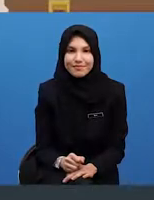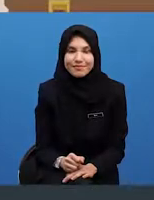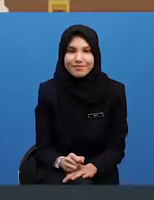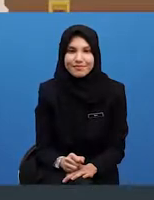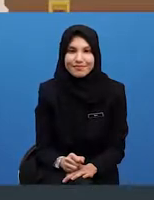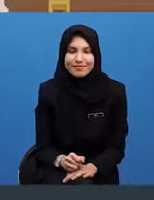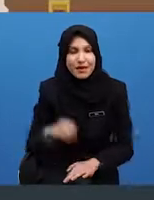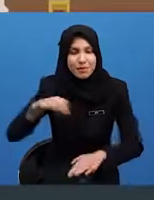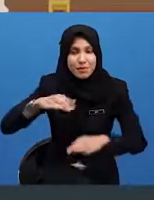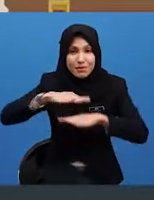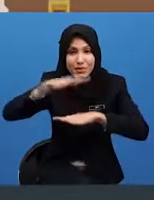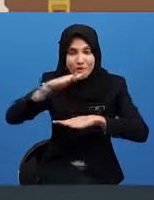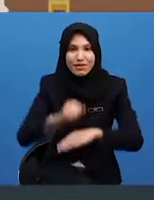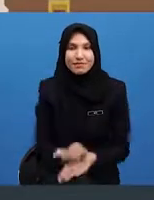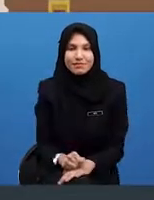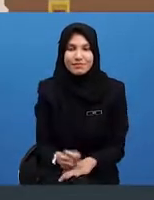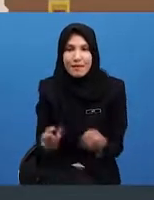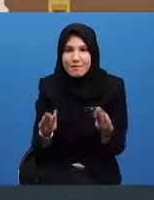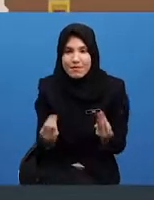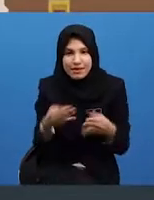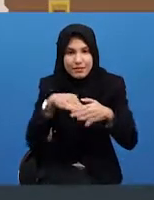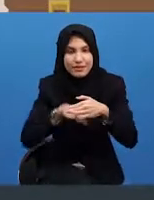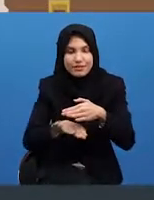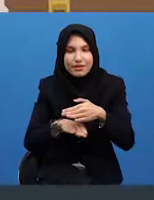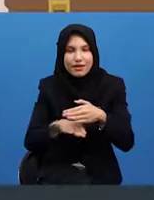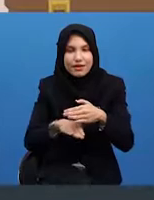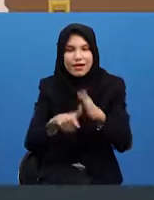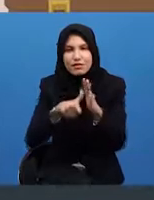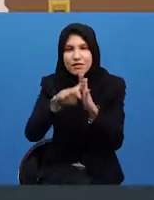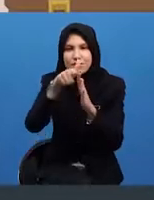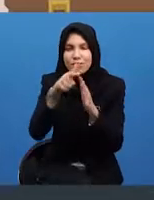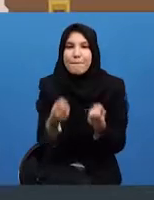Belum timbul kan? Mari kita masukkan lebih banyak gula lagi.